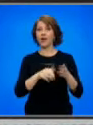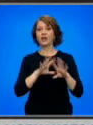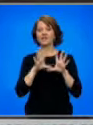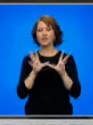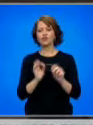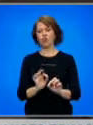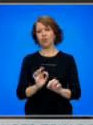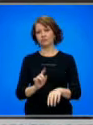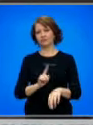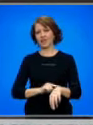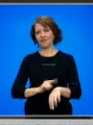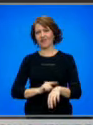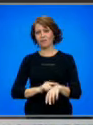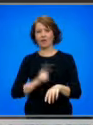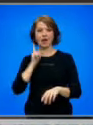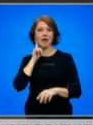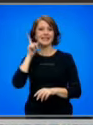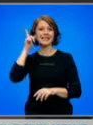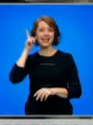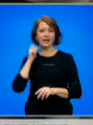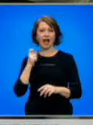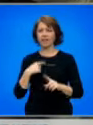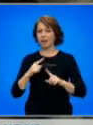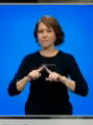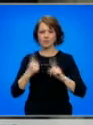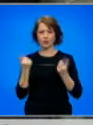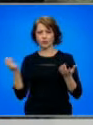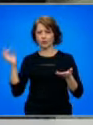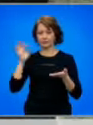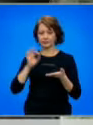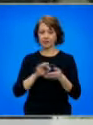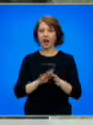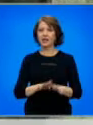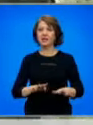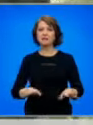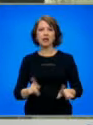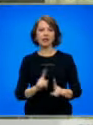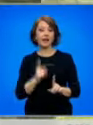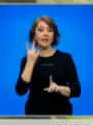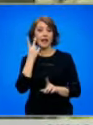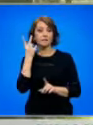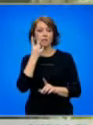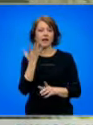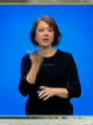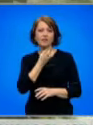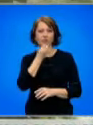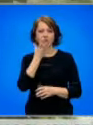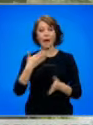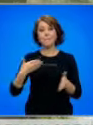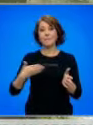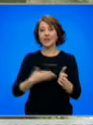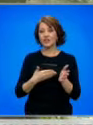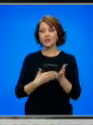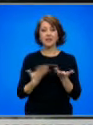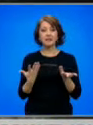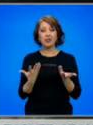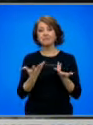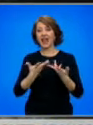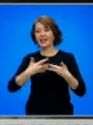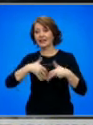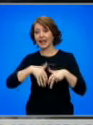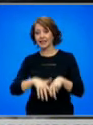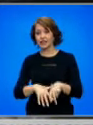време. Сигнала, реагирането. Децата дори не разбрали какво се случва. Причина за запалването е техническа неизправност